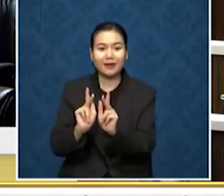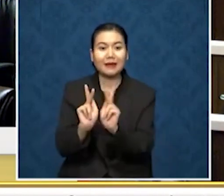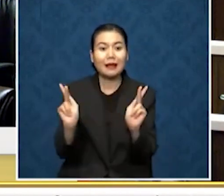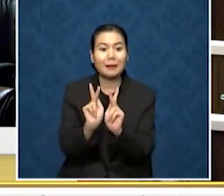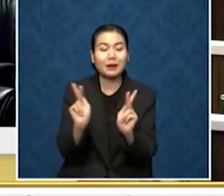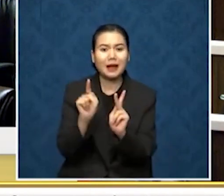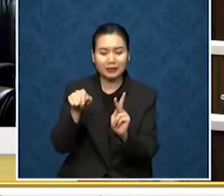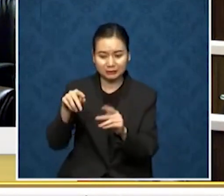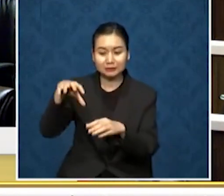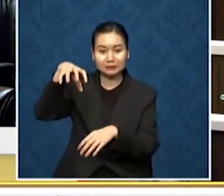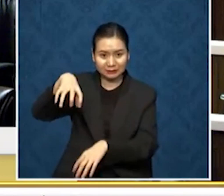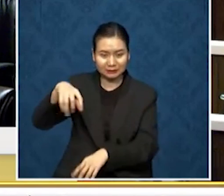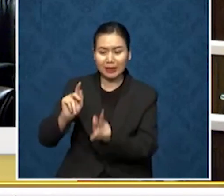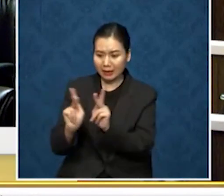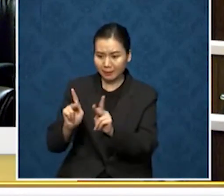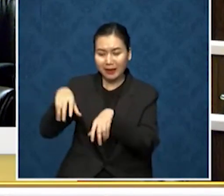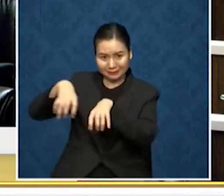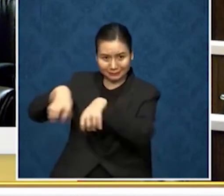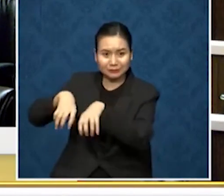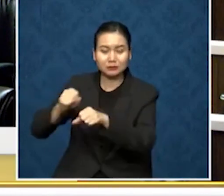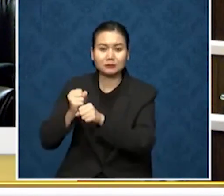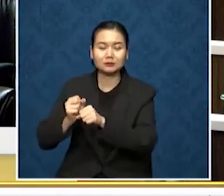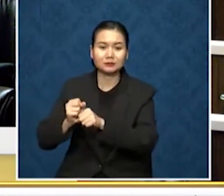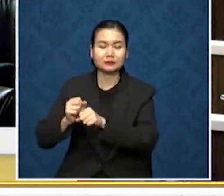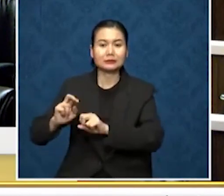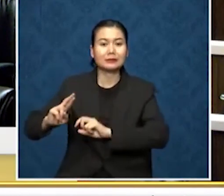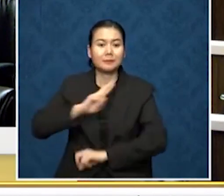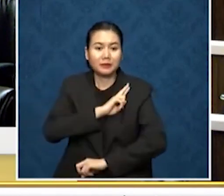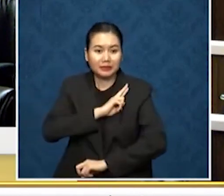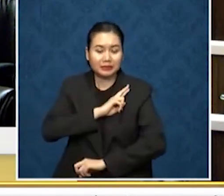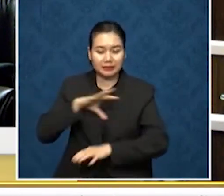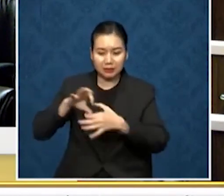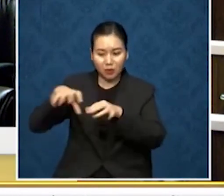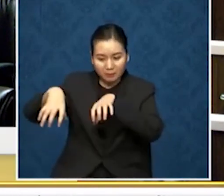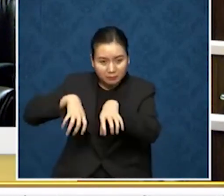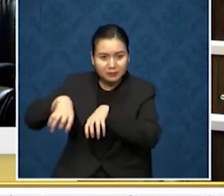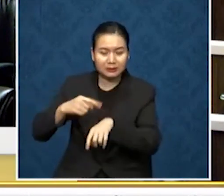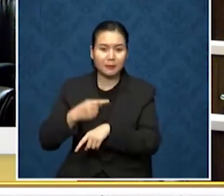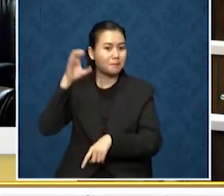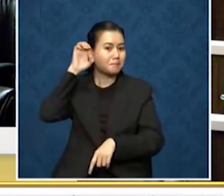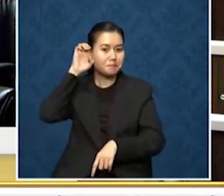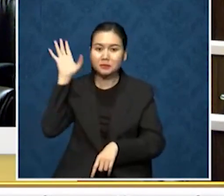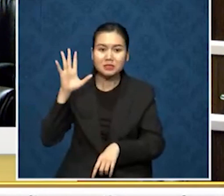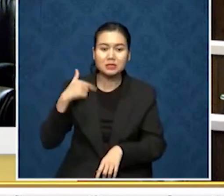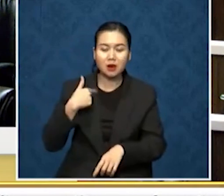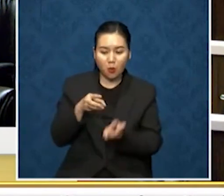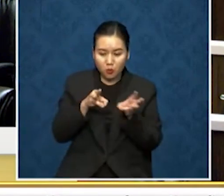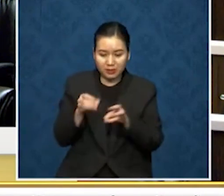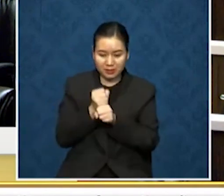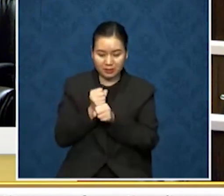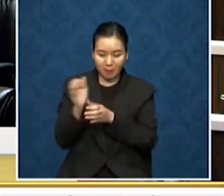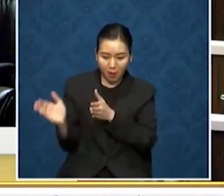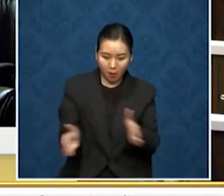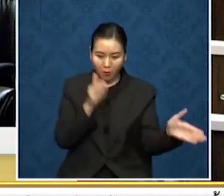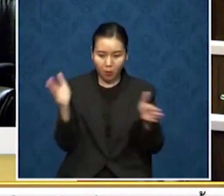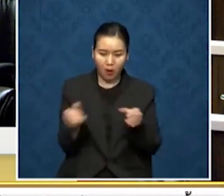การตั้งอยู่กรรมการเป็นของฝ่ายบริหารครับเราทำหน้าที่ฝ่ายนิติบัญญัติการที่เราไม่เชื่อวิธีคิดหรือกระบวนการ